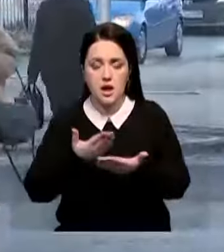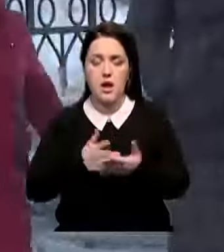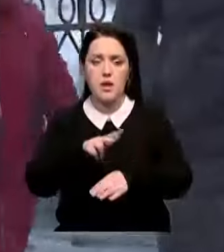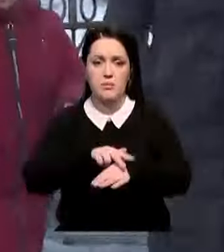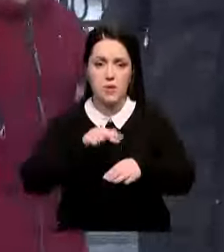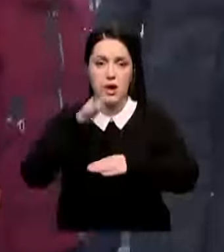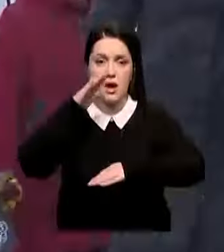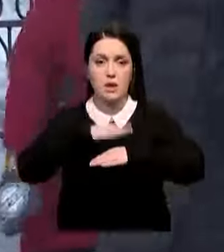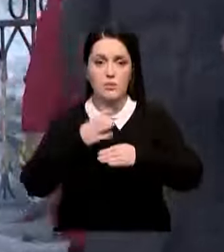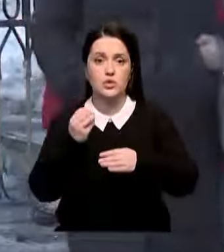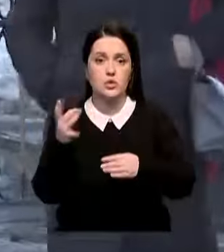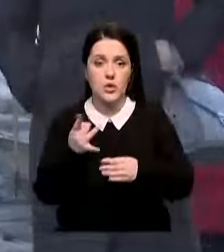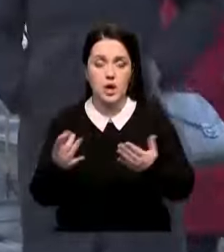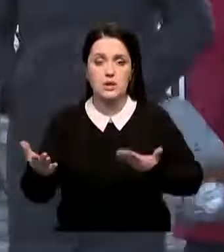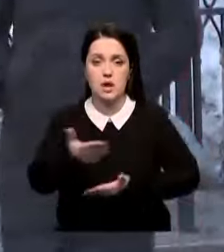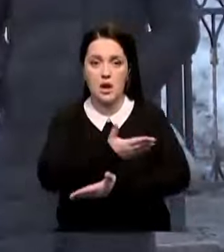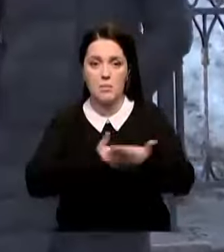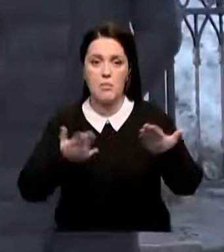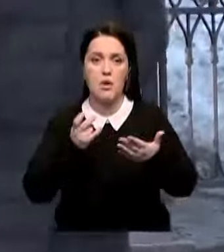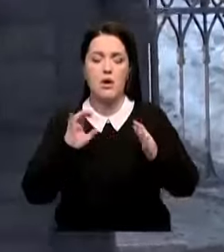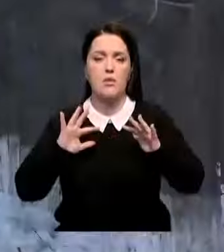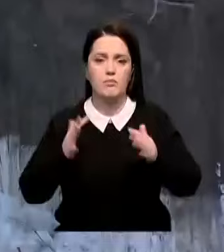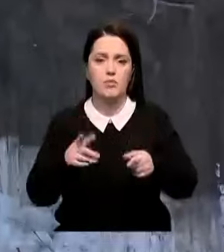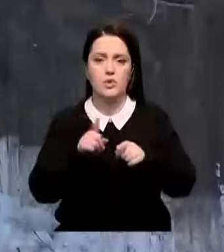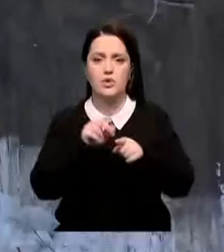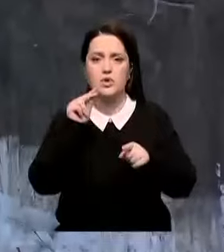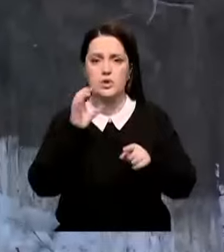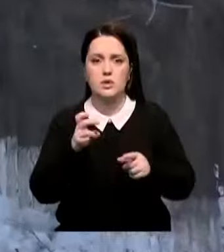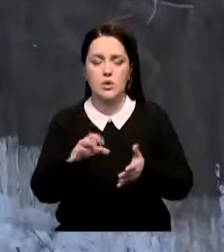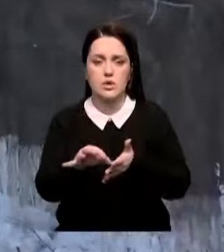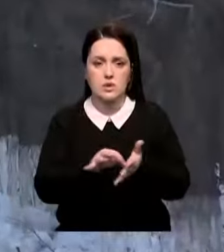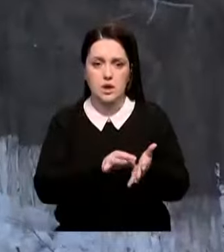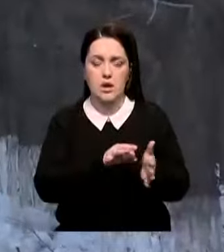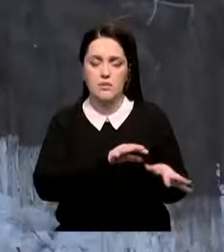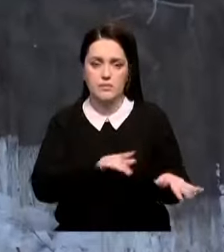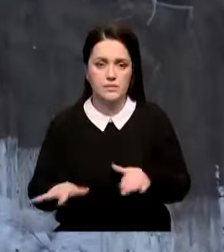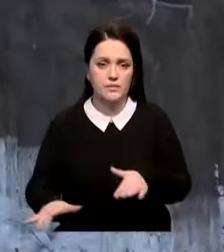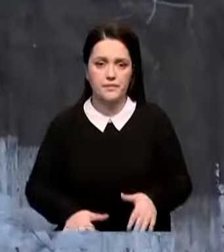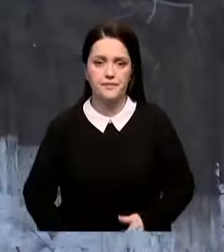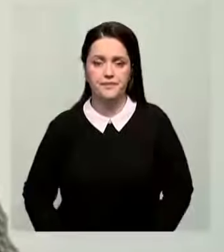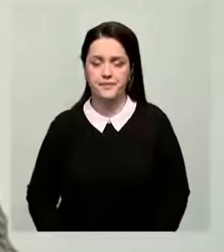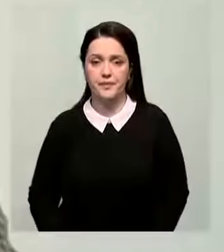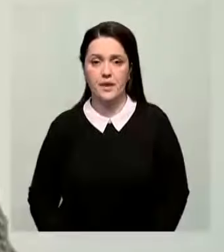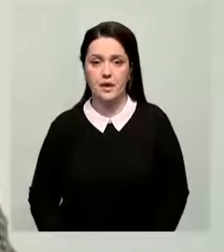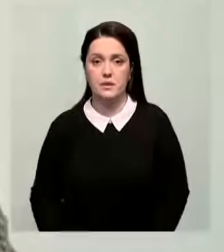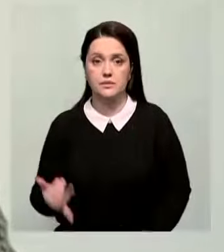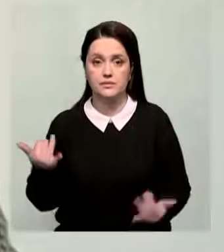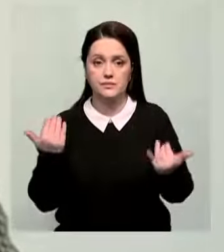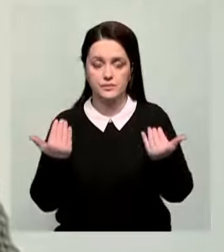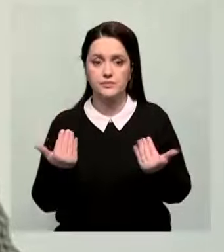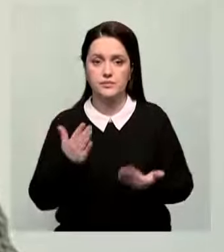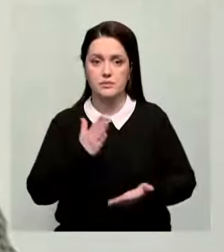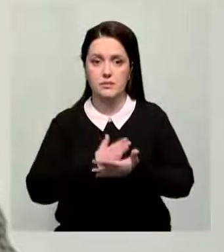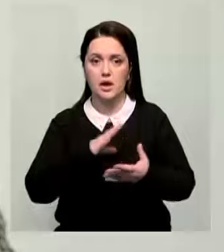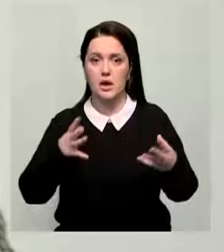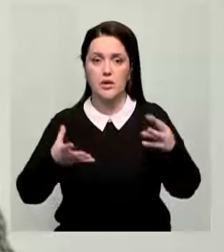обсудили, как оперативно и без потерь действовать в подобных экстренных случаях. В связи с этими событиями, конечно, однозначно напрашивается вывод о